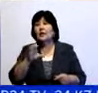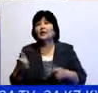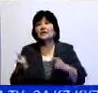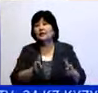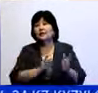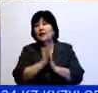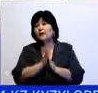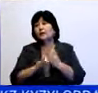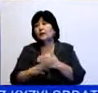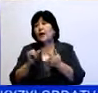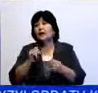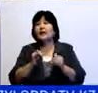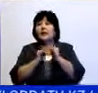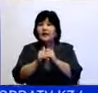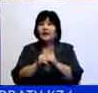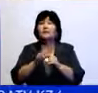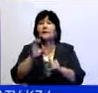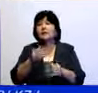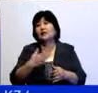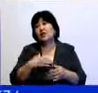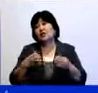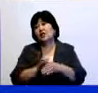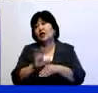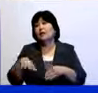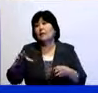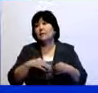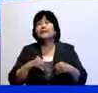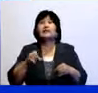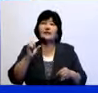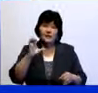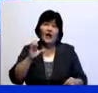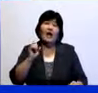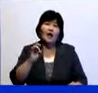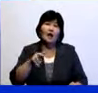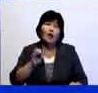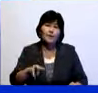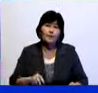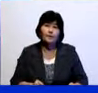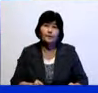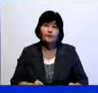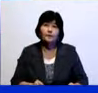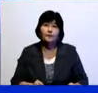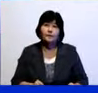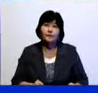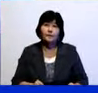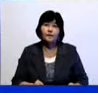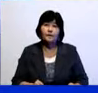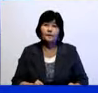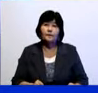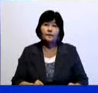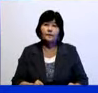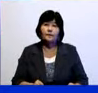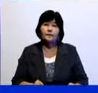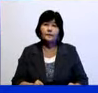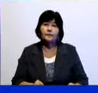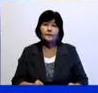are also транспорт и сено от нашей компании мы вместе с оралом other than do азотный дастархан от на область филиала по